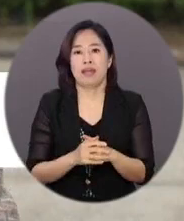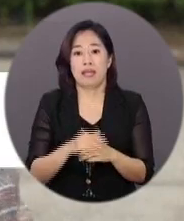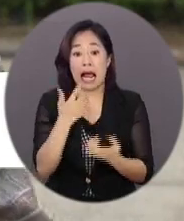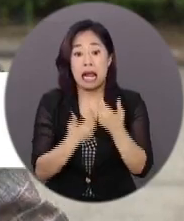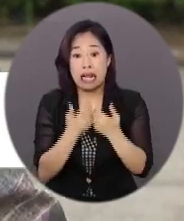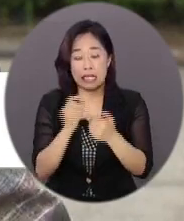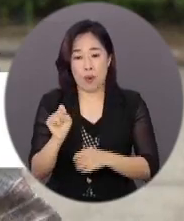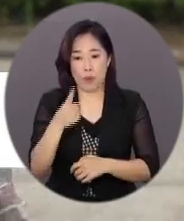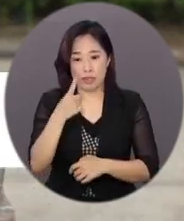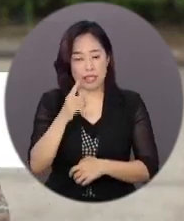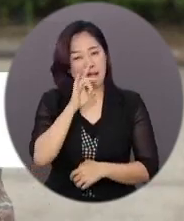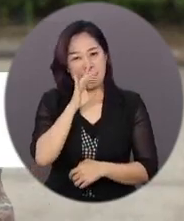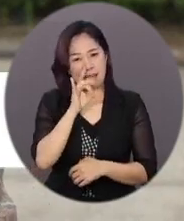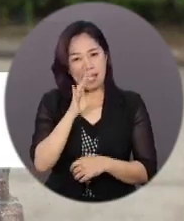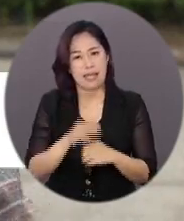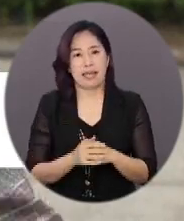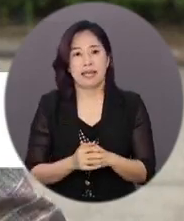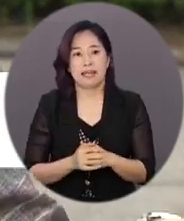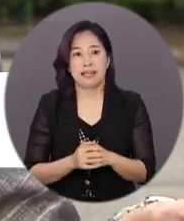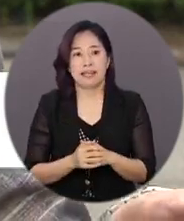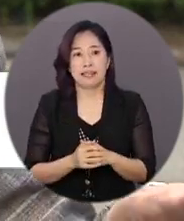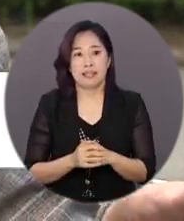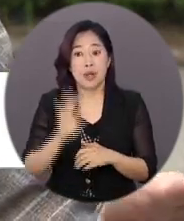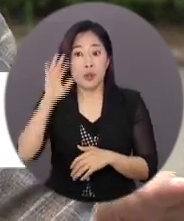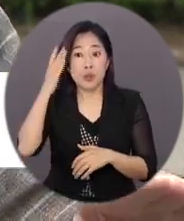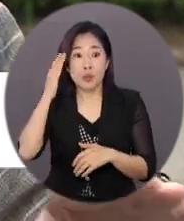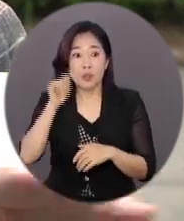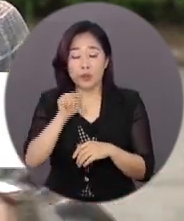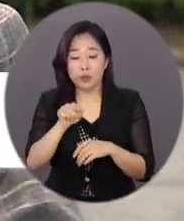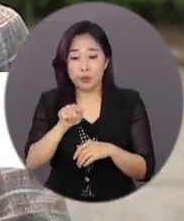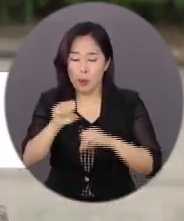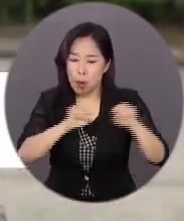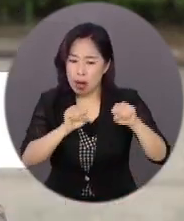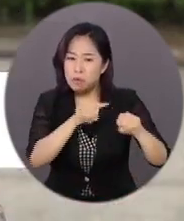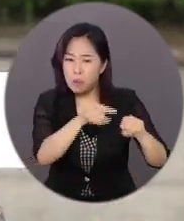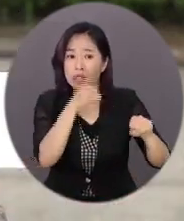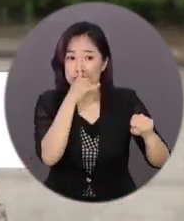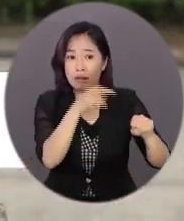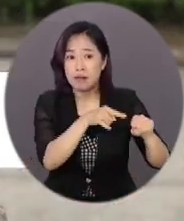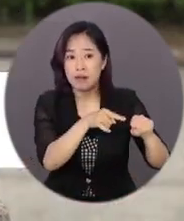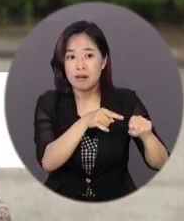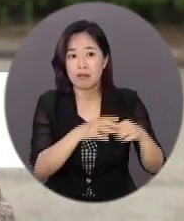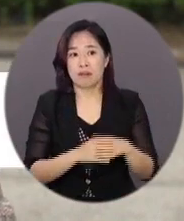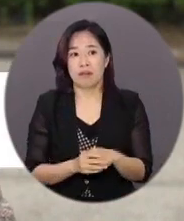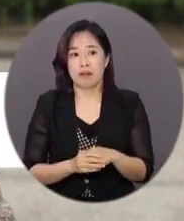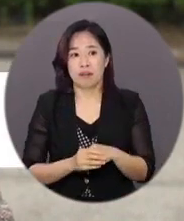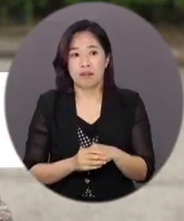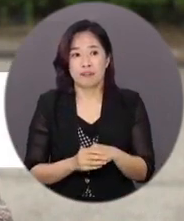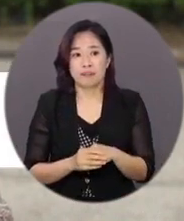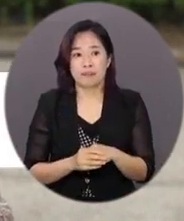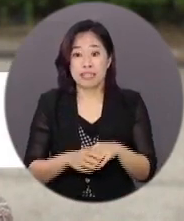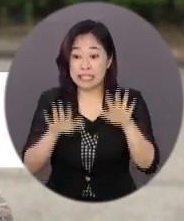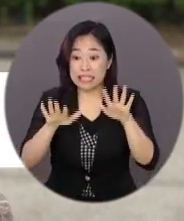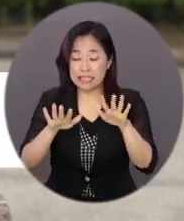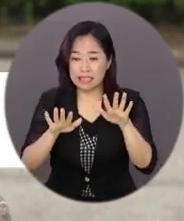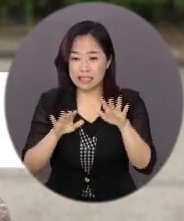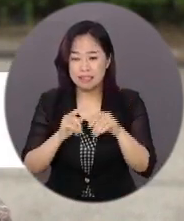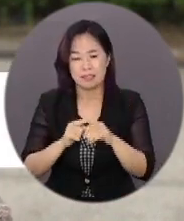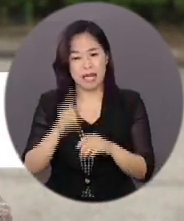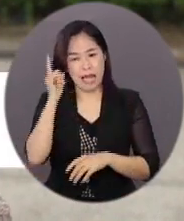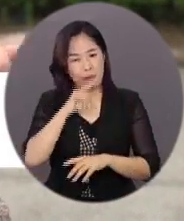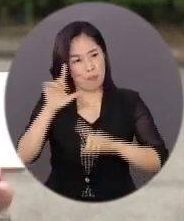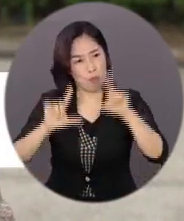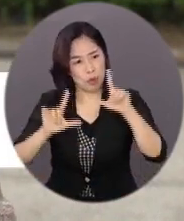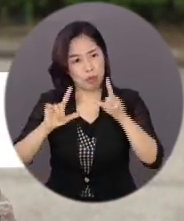갈등의 요소가 되면 절대 안 되겠다. 그리고 최근에 또 그런 움직임이 있어요. 또그 추한 모습을 시민들에게